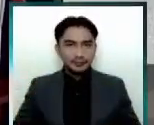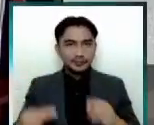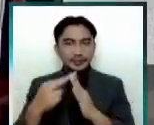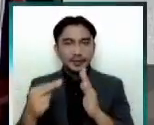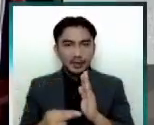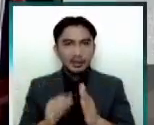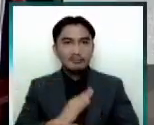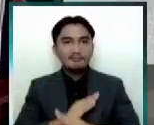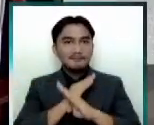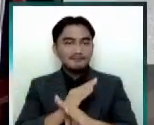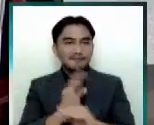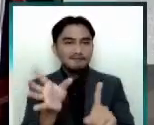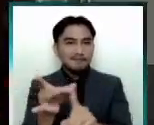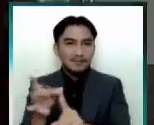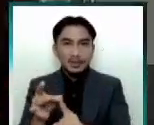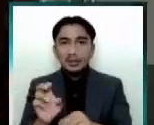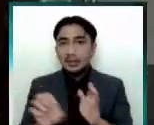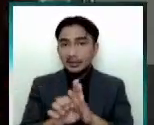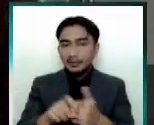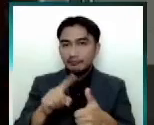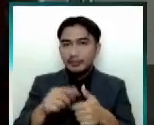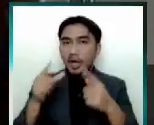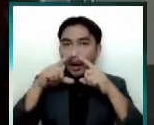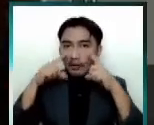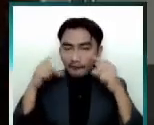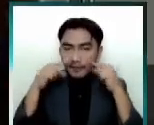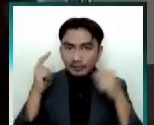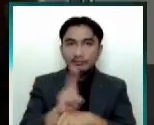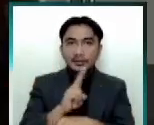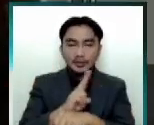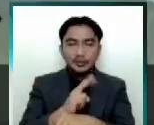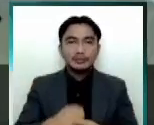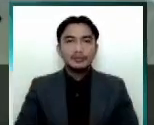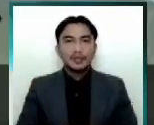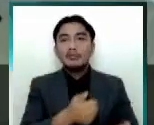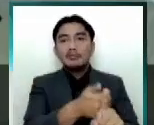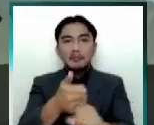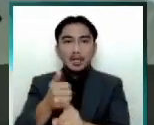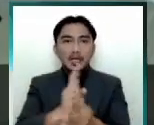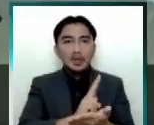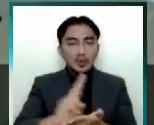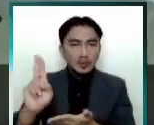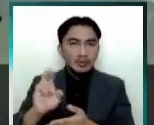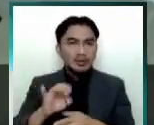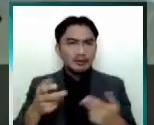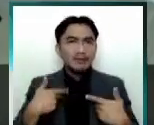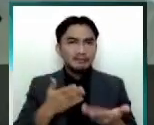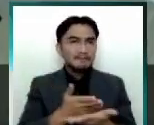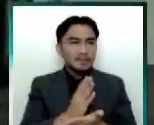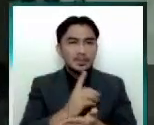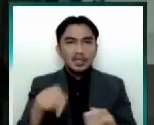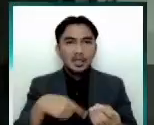standards gaya ng pagsusuot ng face mask. Bahala na raw ang mga kolehiyo at universidad kung magre-require ng pagsagot sa health